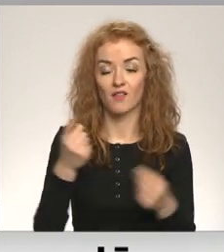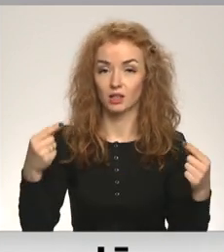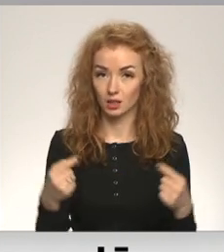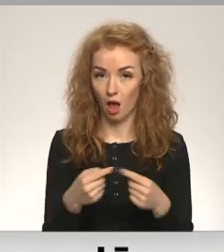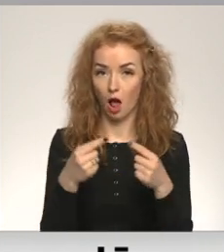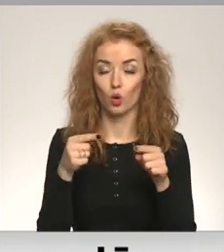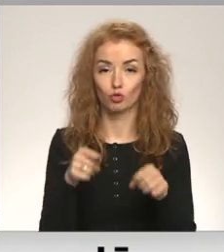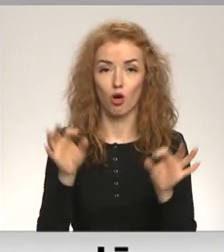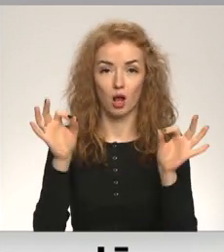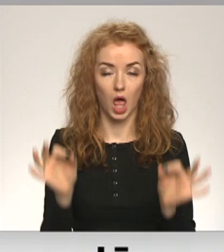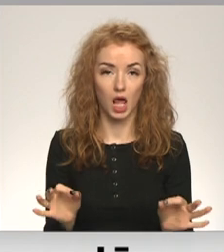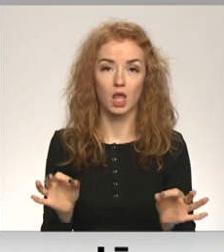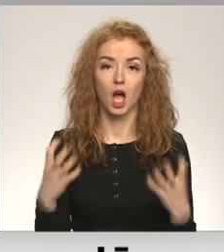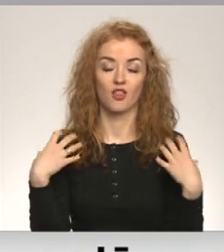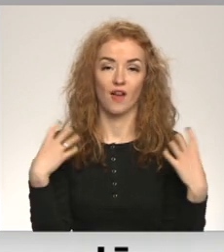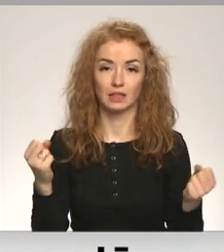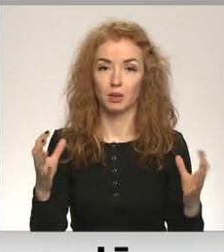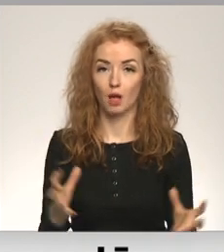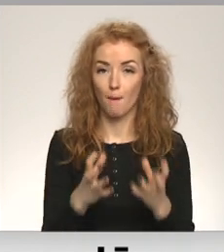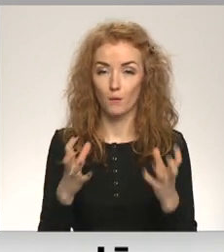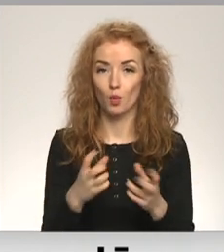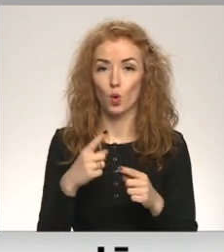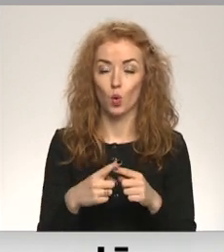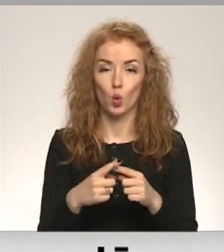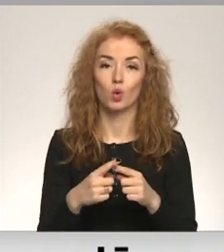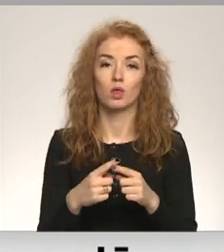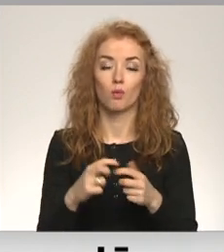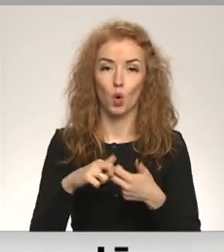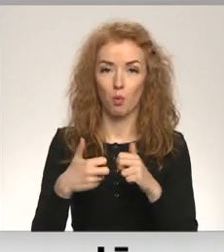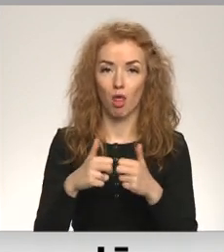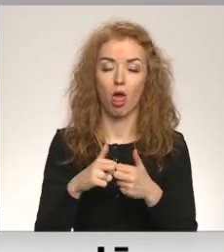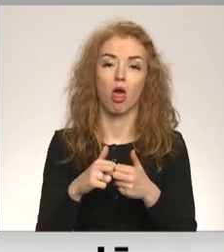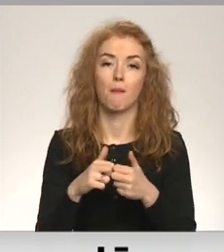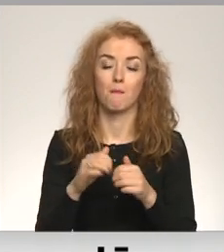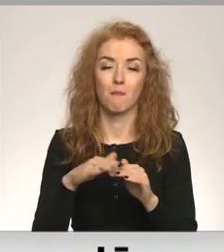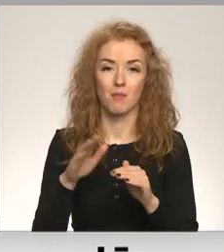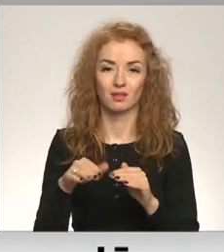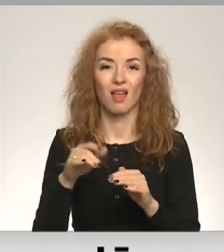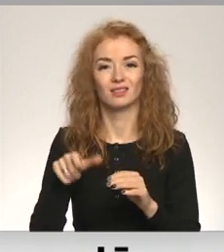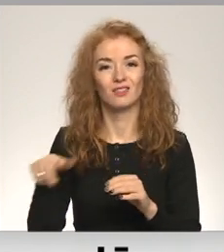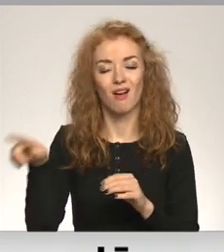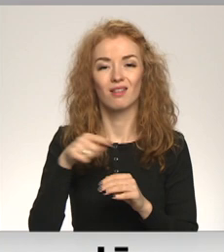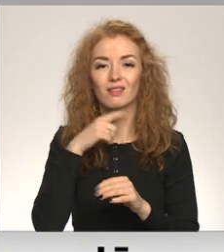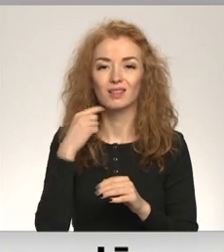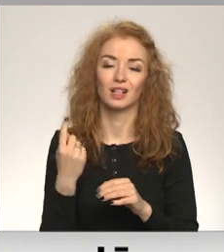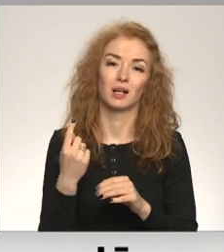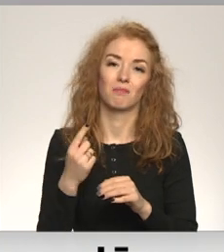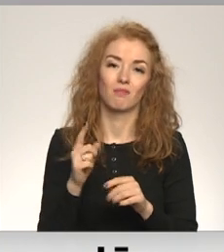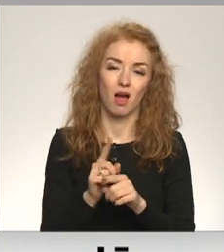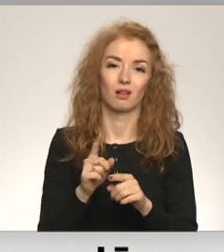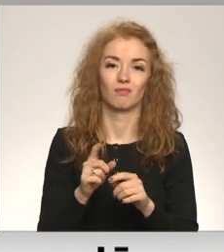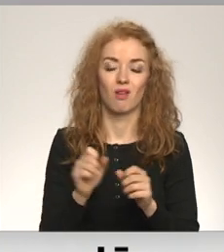šo realitāti veselības aprūpē un grūtības ar vēlmi plašākā sabiedrībā un arī starp lēmumu